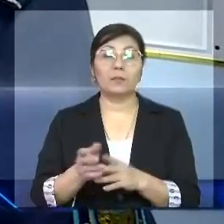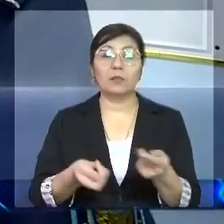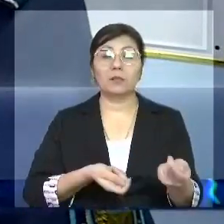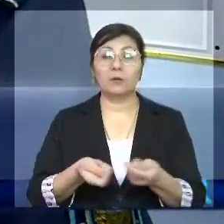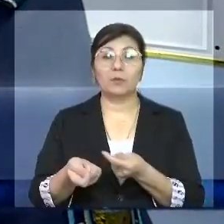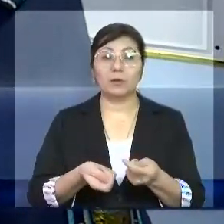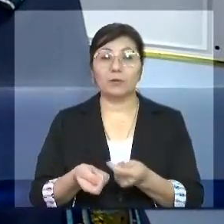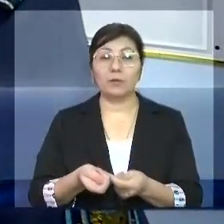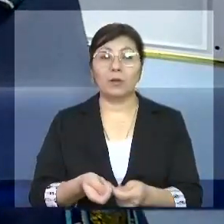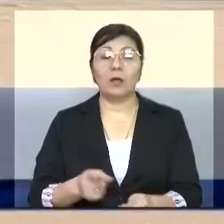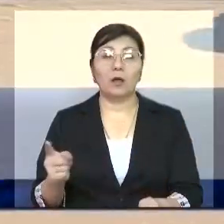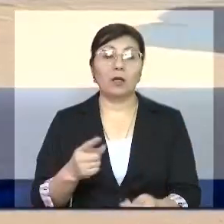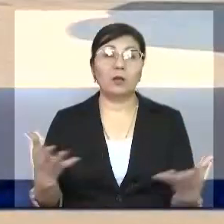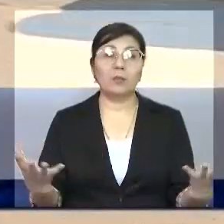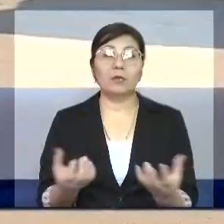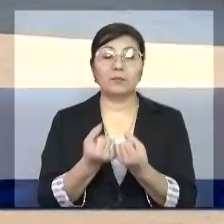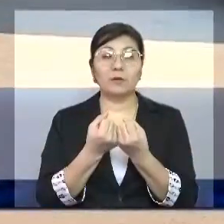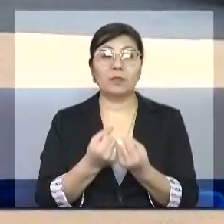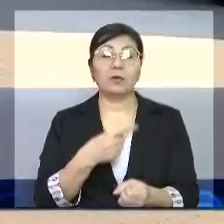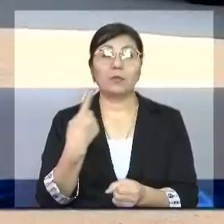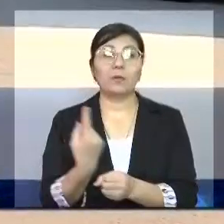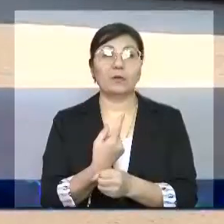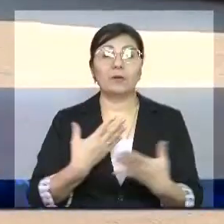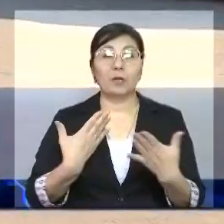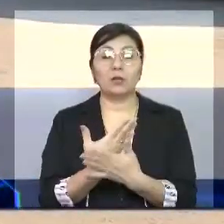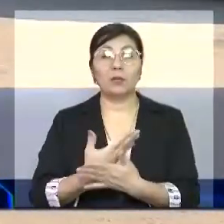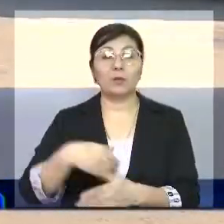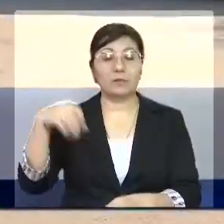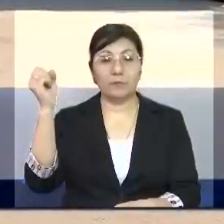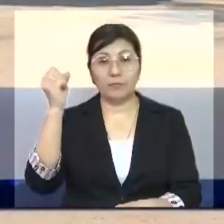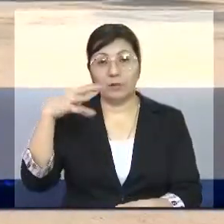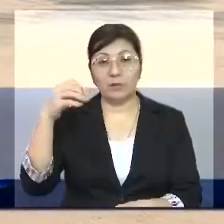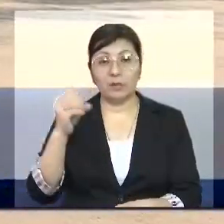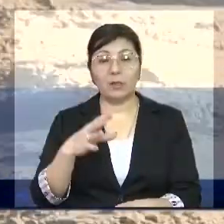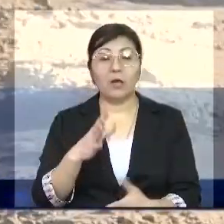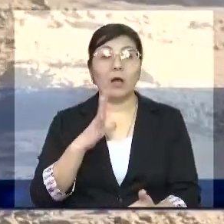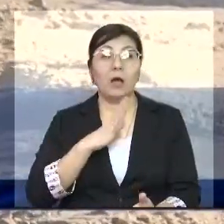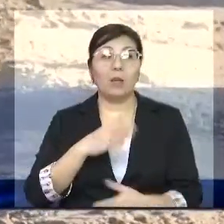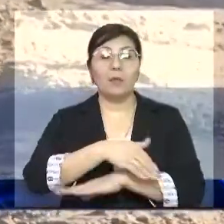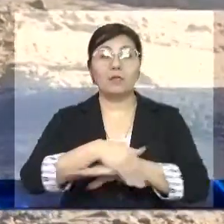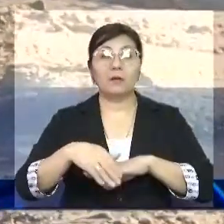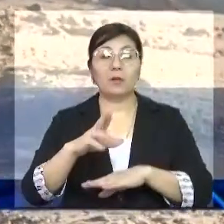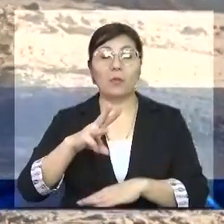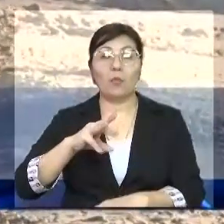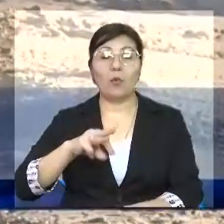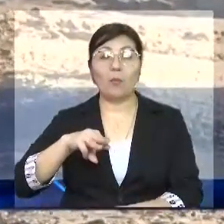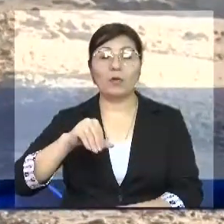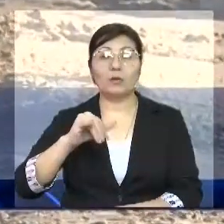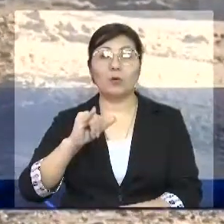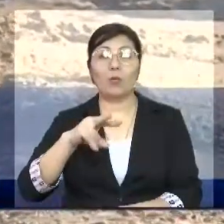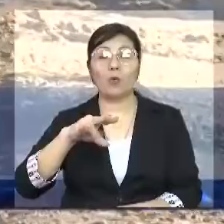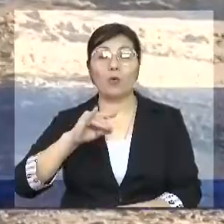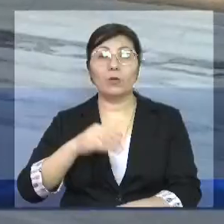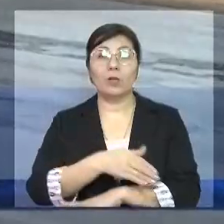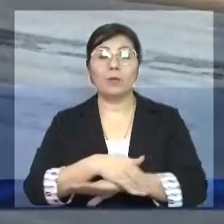поддержали, выделили финансовых средств. В первую очередь новые саморегулируемые светофоры были установлены по проспекту Баужана-Мамышолы, а именно по дороге